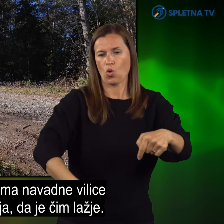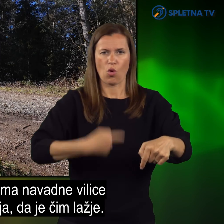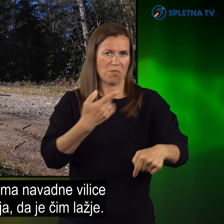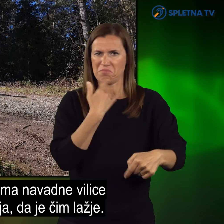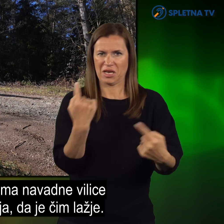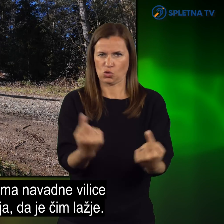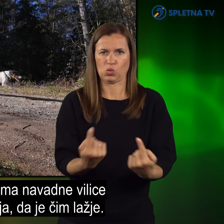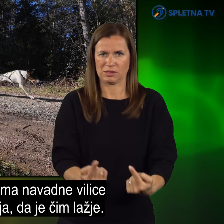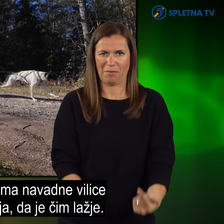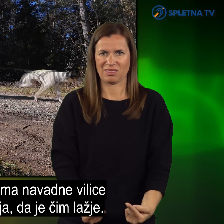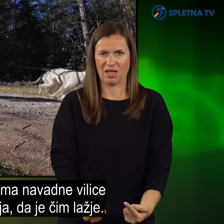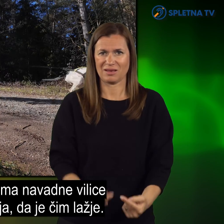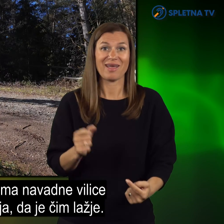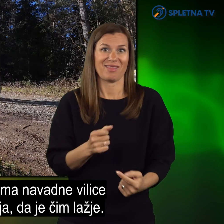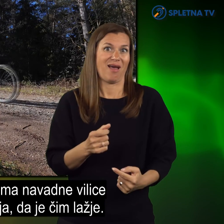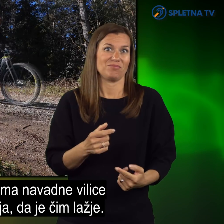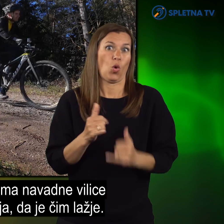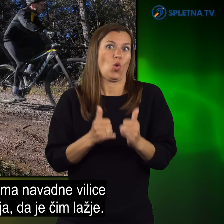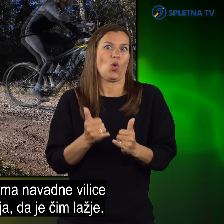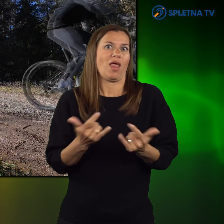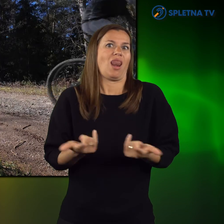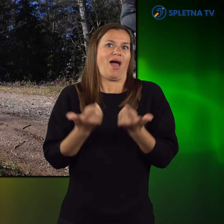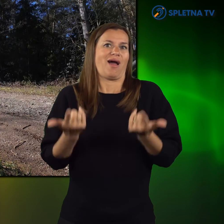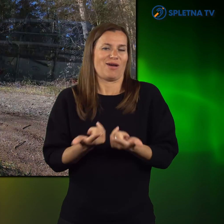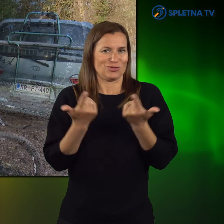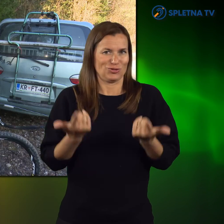je še od spredaj brez vzmetenja, zato da je čim lažji.